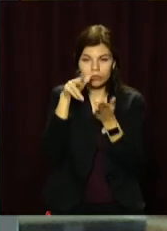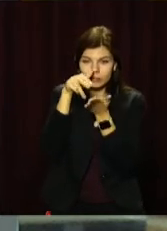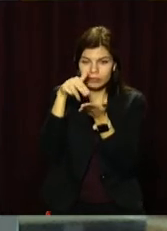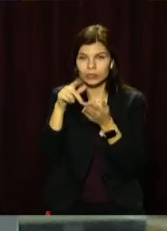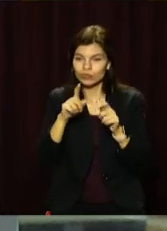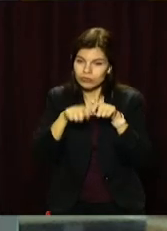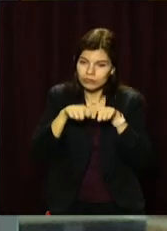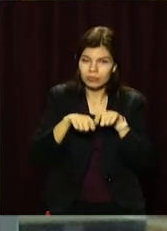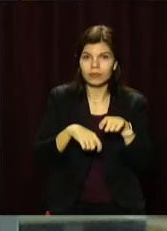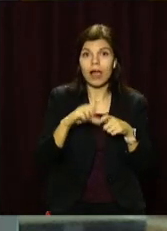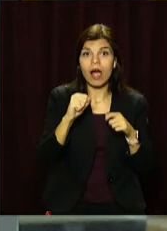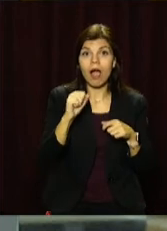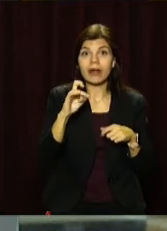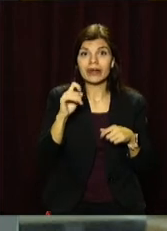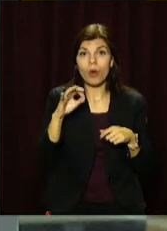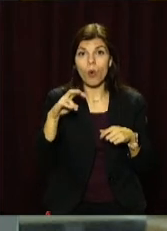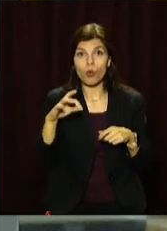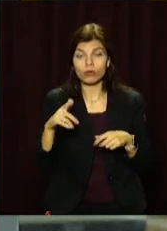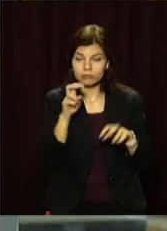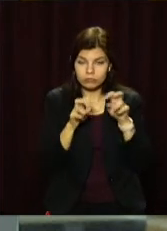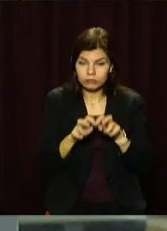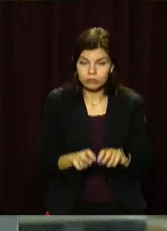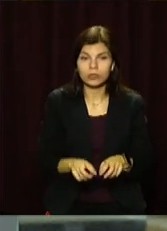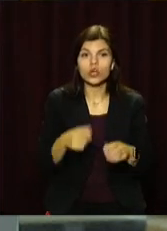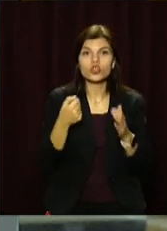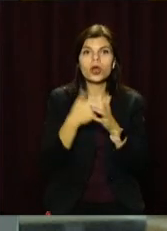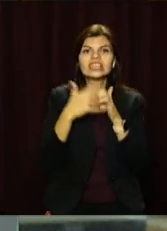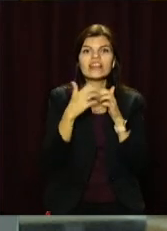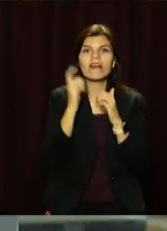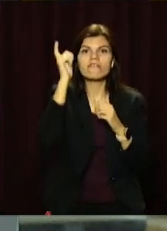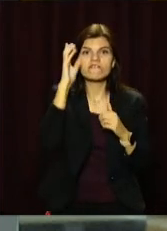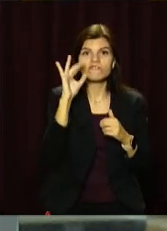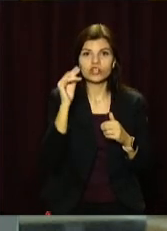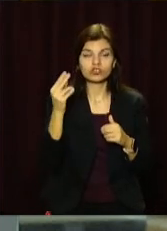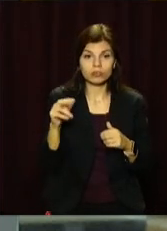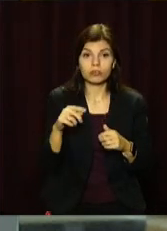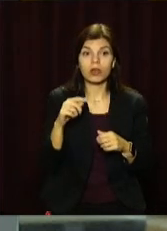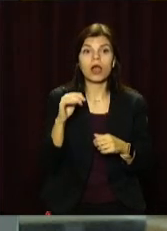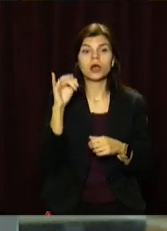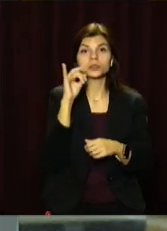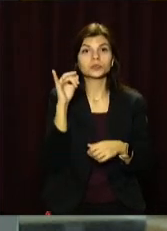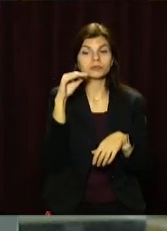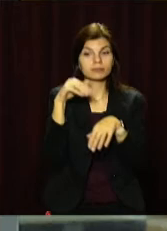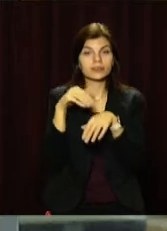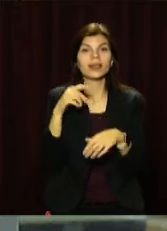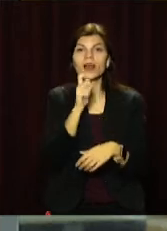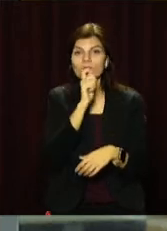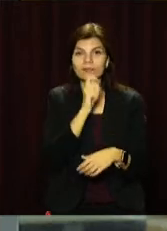археологи датують від неоліту до середньовіччя. Доторкнулася до історії наша Марія